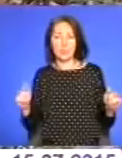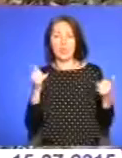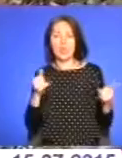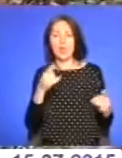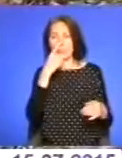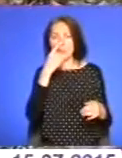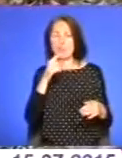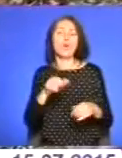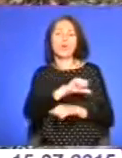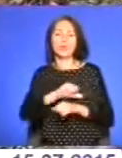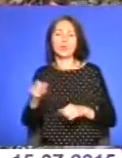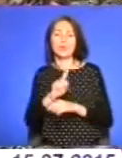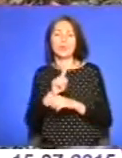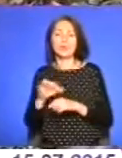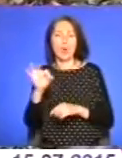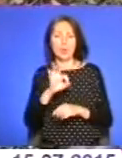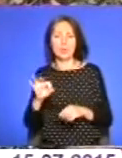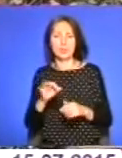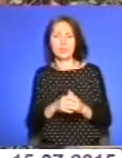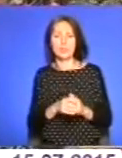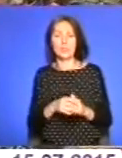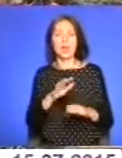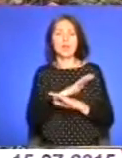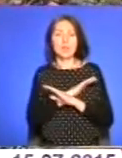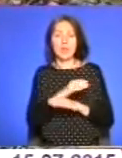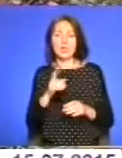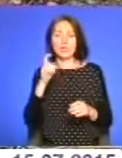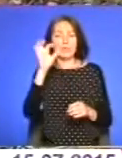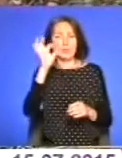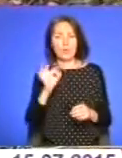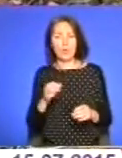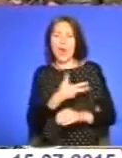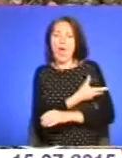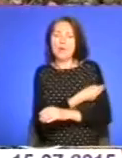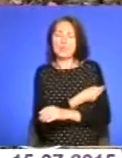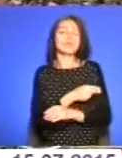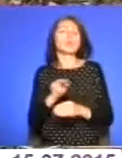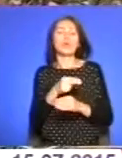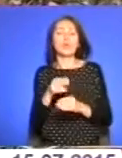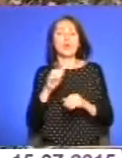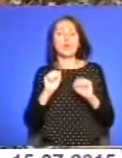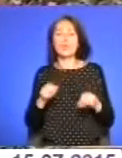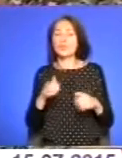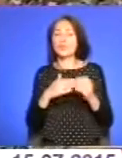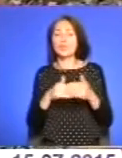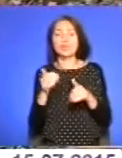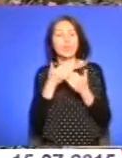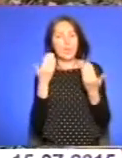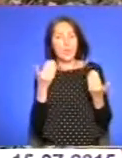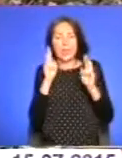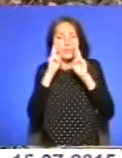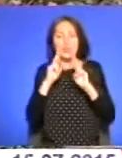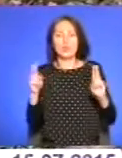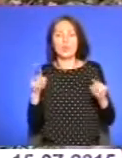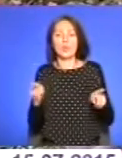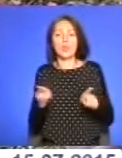Летальність, як я говорив, практично 100%. Вакцин і лікування можливості практично зараз немає, вони невідомі і